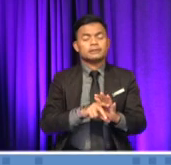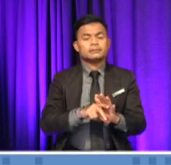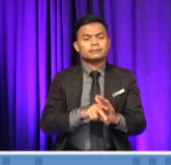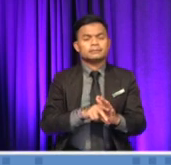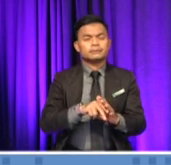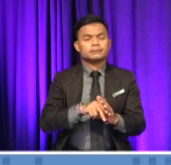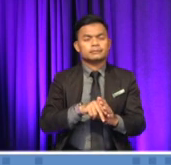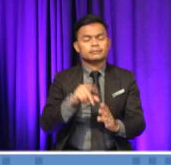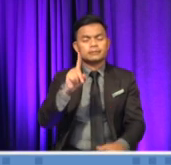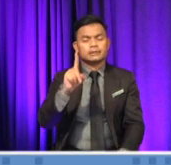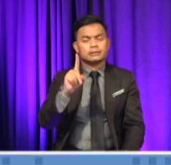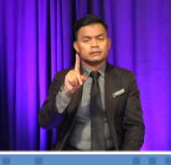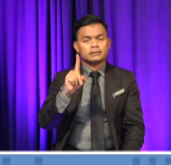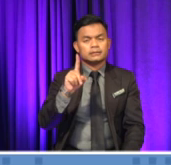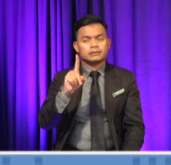1